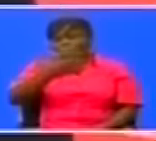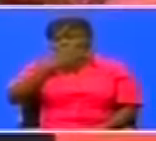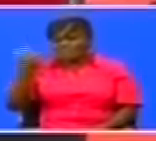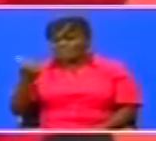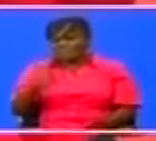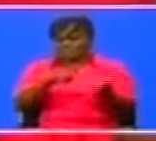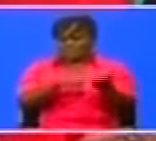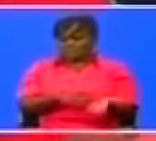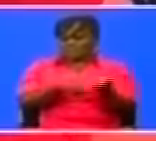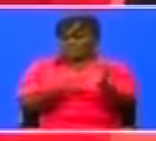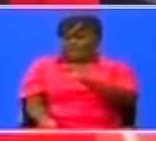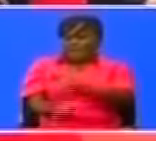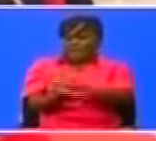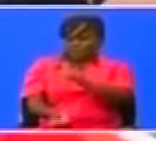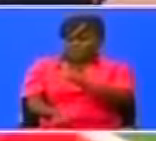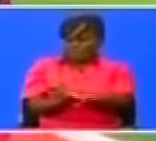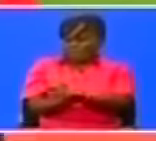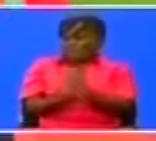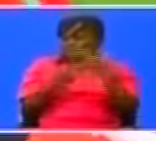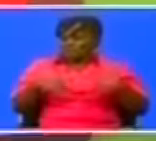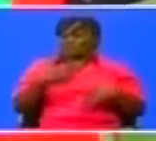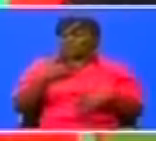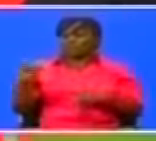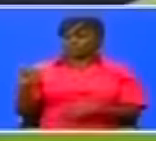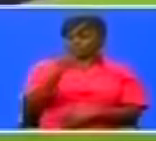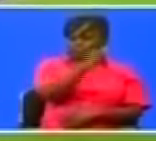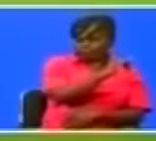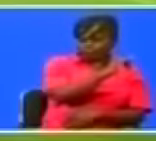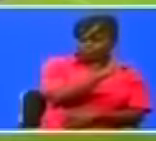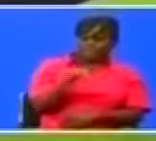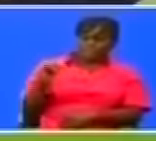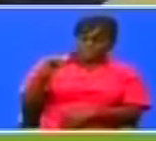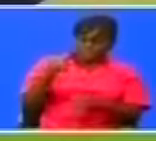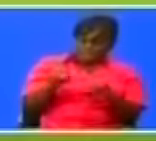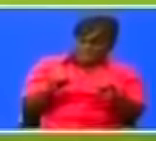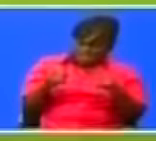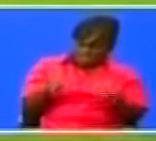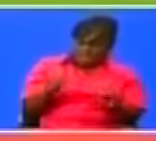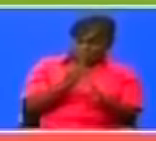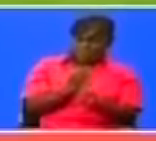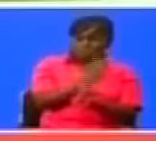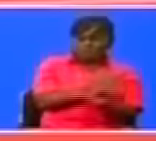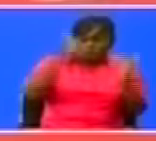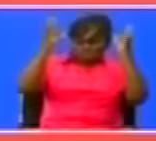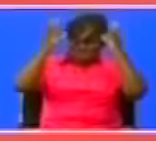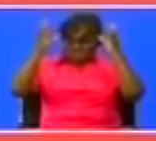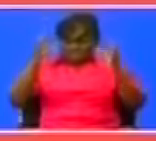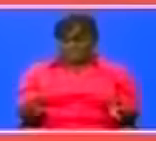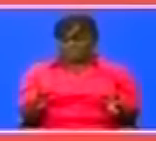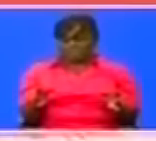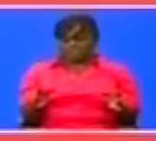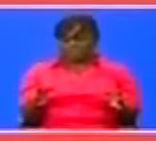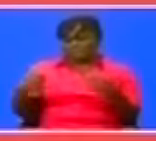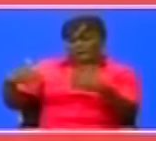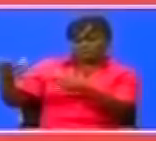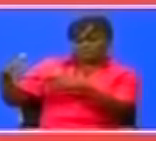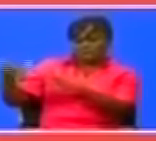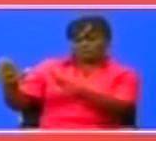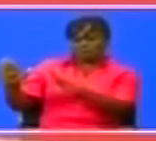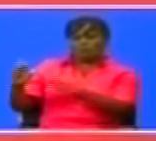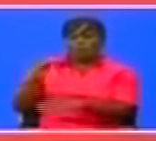emphasizes, advising those aspiring to live abroad to think twice before making that decision of stepping out of,